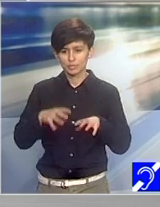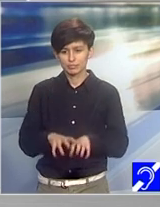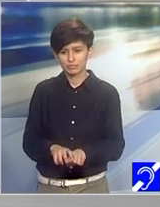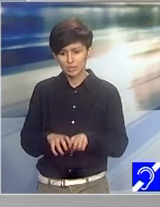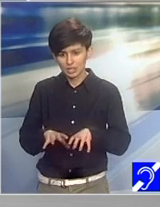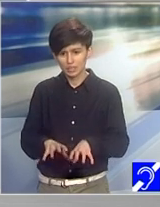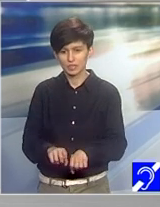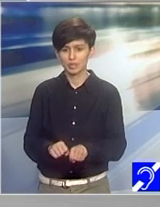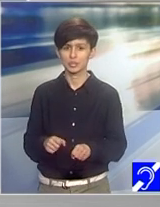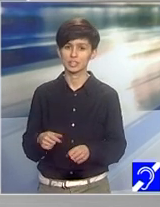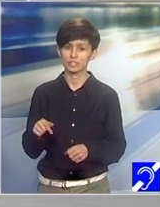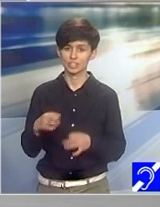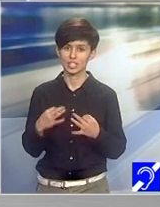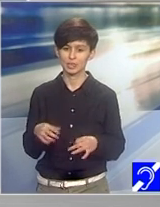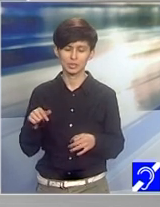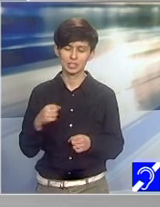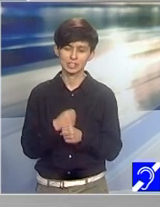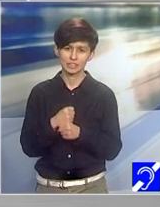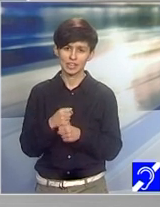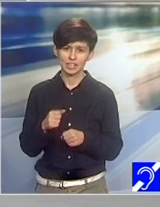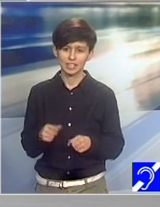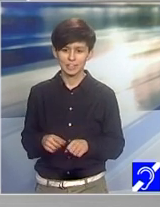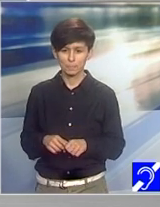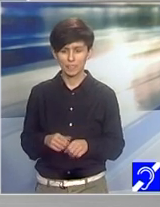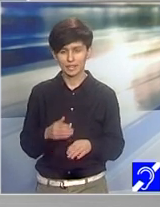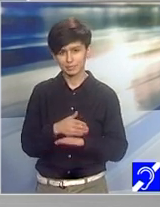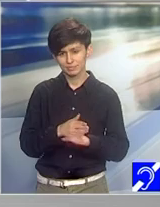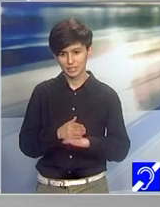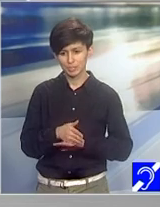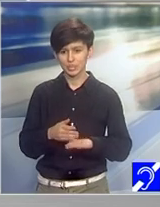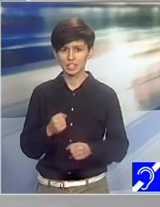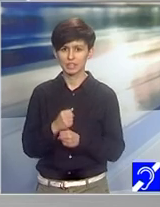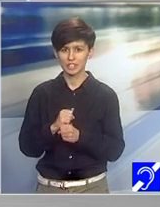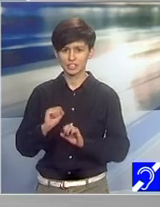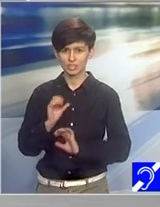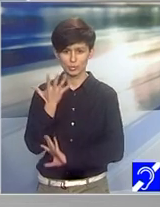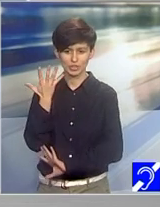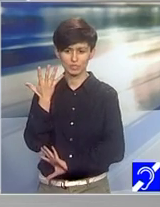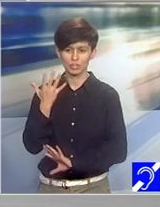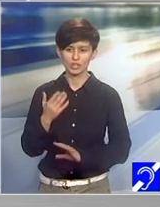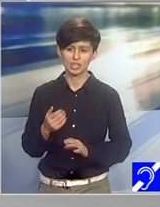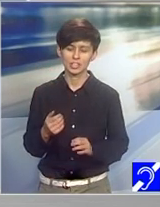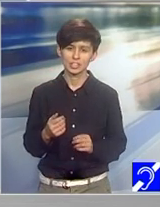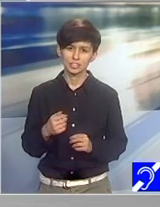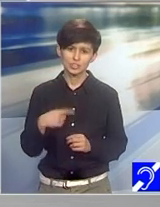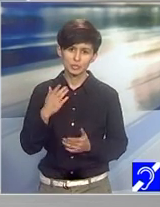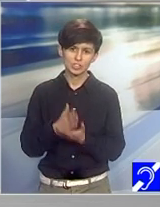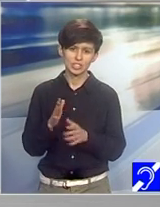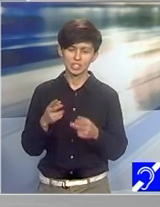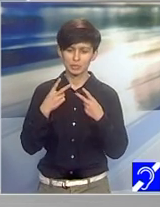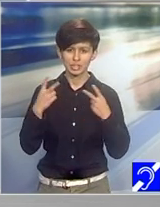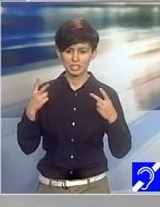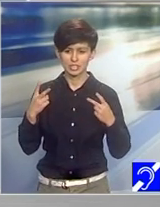facă ei colăcuță. Fac foc în cuptorul de pâine afară, îl coacem acolo. Când ei termină de vizita muzeul, le